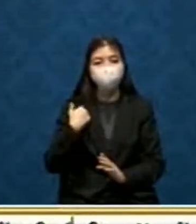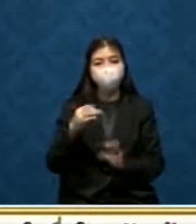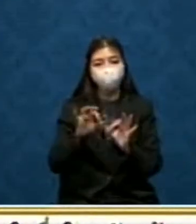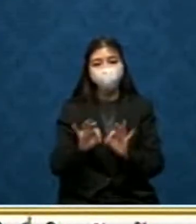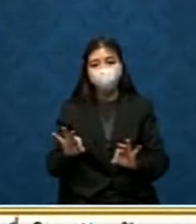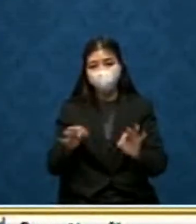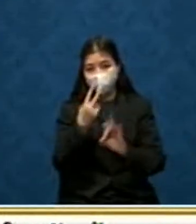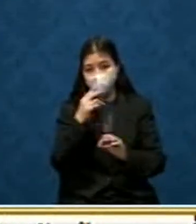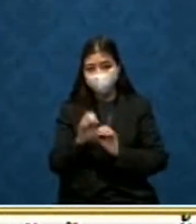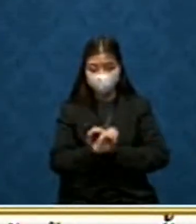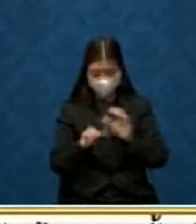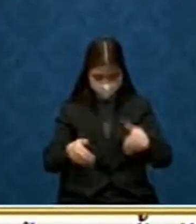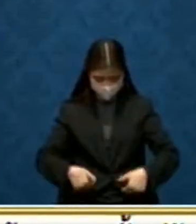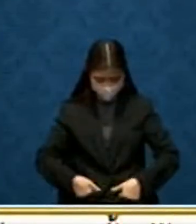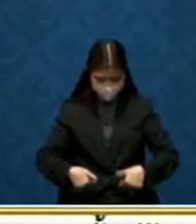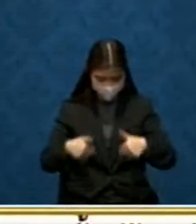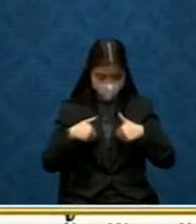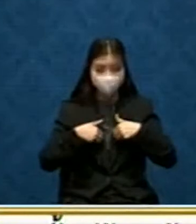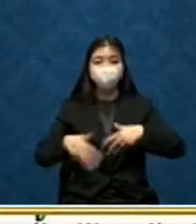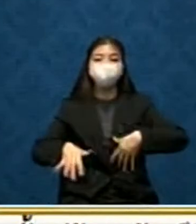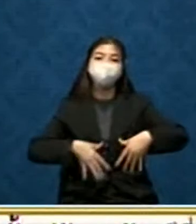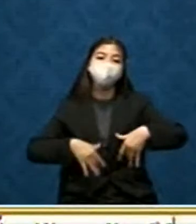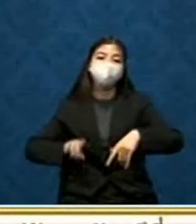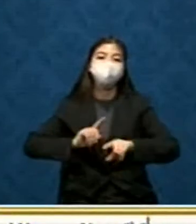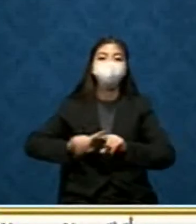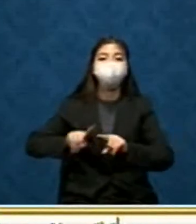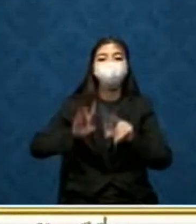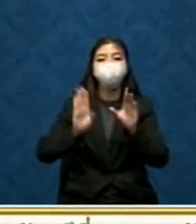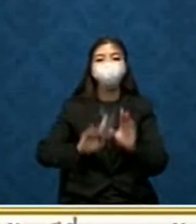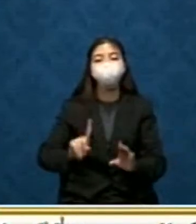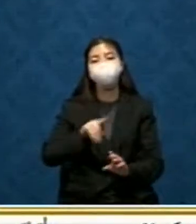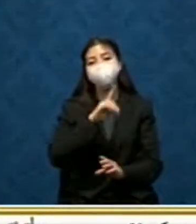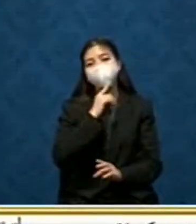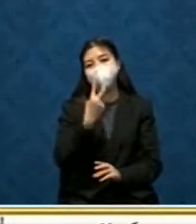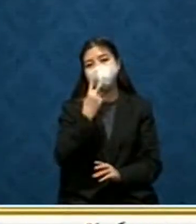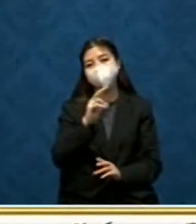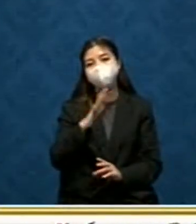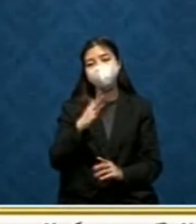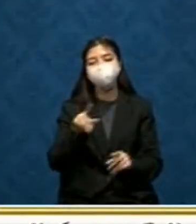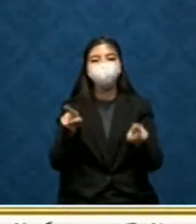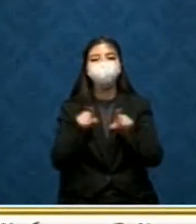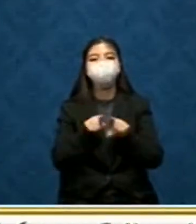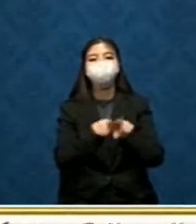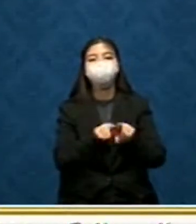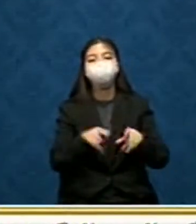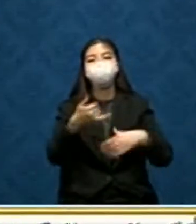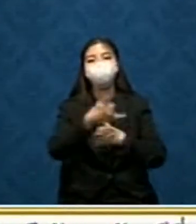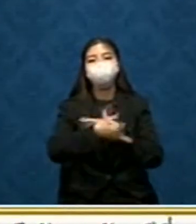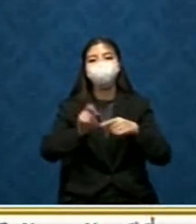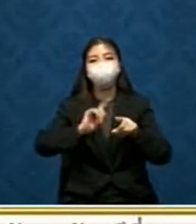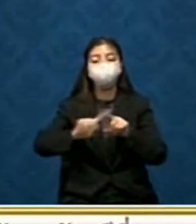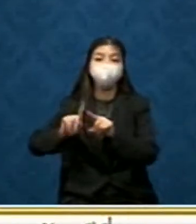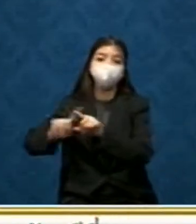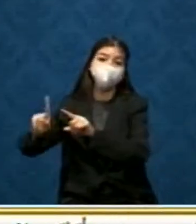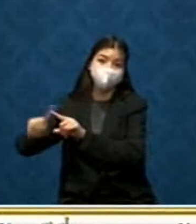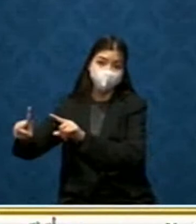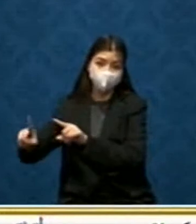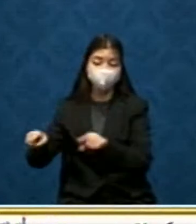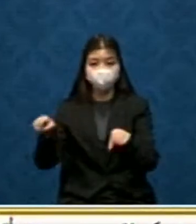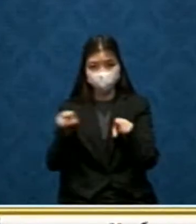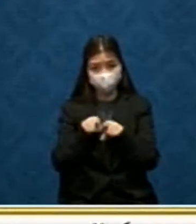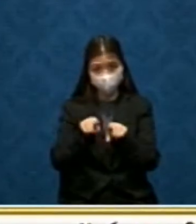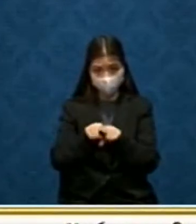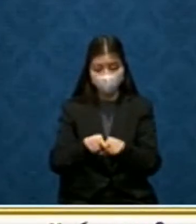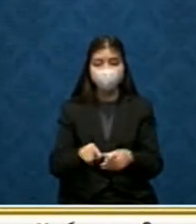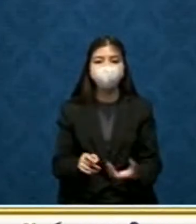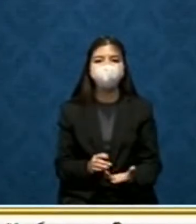แบบนี้วิธีชีวิแบบนี้ถ้าขาดป๊ัพคนไทยไมต่จคนชาอื่นเสร็ผมวกมาที่ความมน